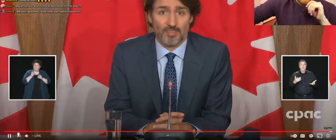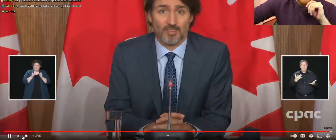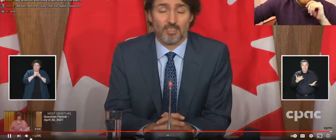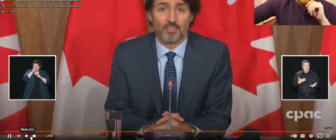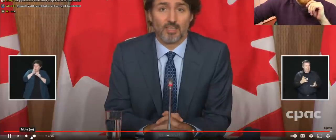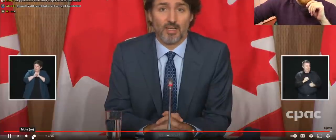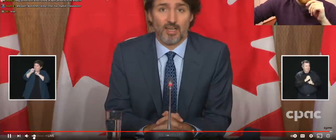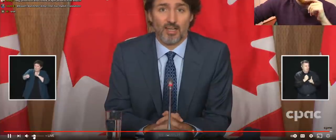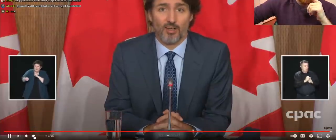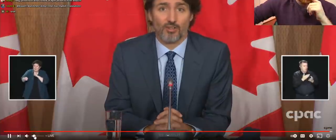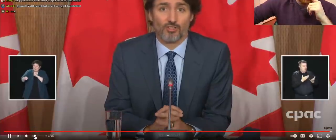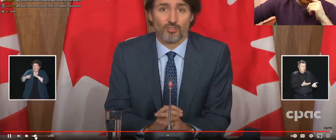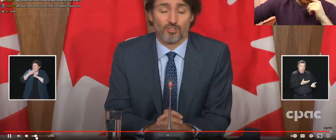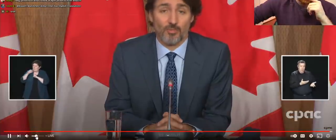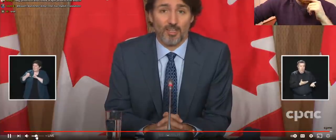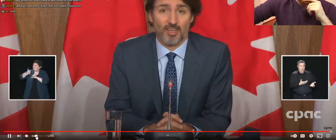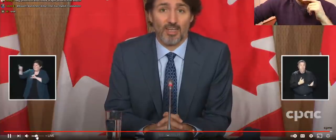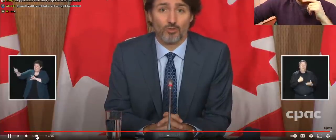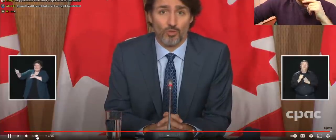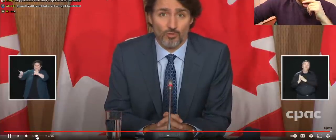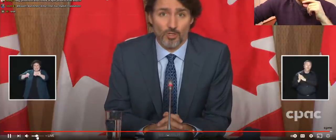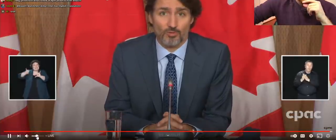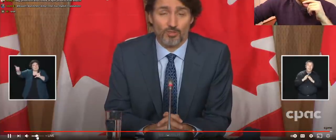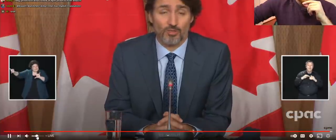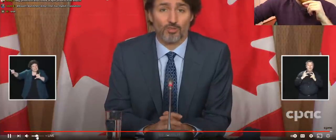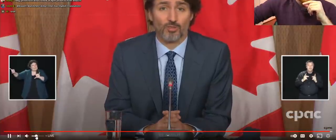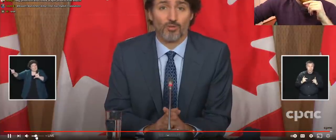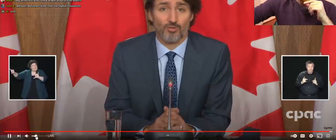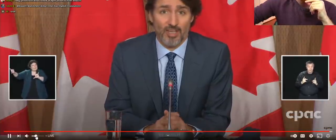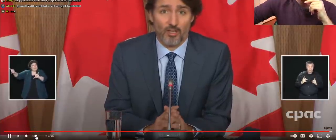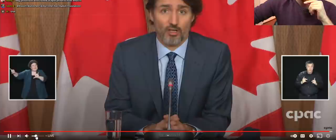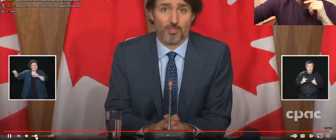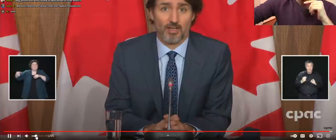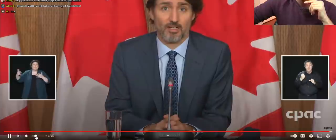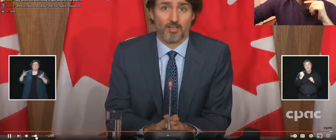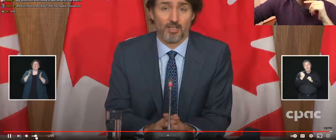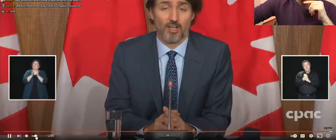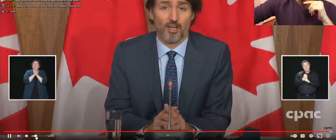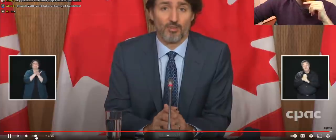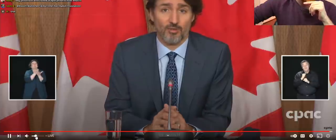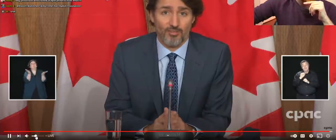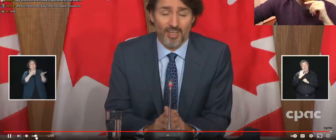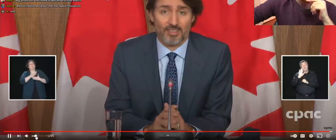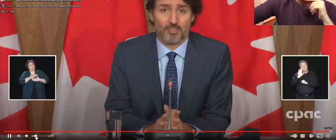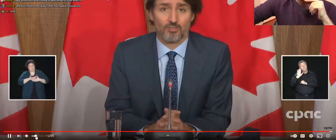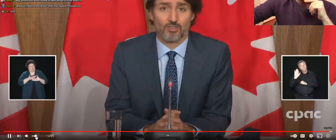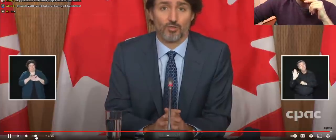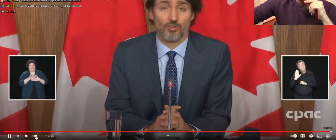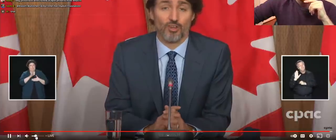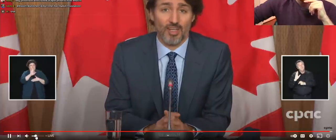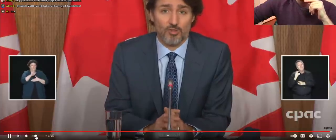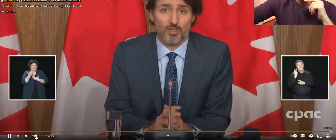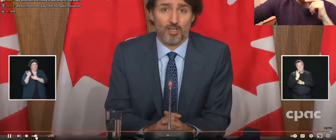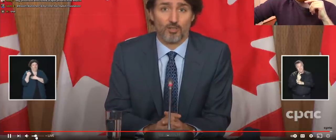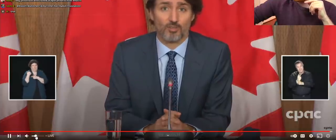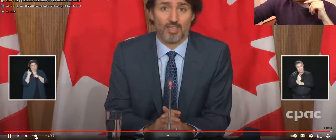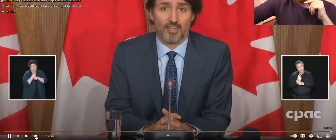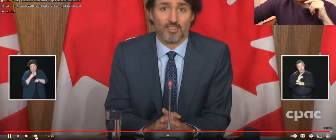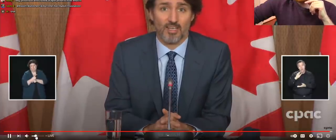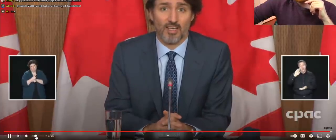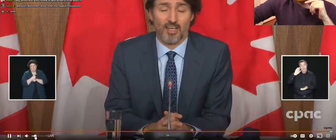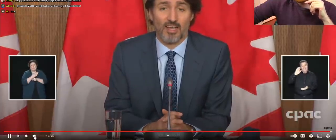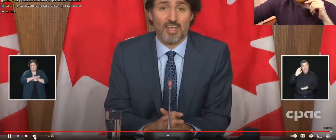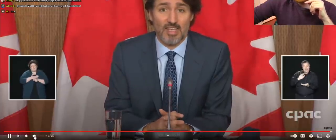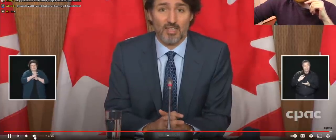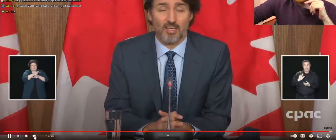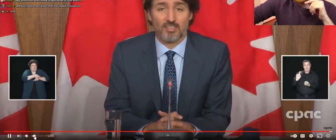retrouvons maintenant. Alors, je demanderai à tout le monde de faire... Oh, does Global News have an English translation? Attention, de réduire... Thank you, Alex. Let me